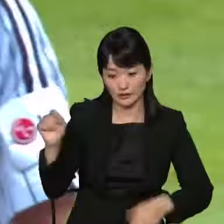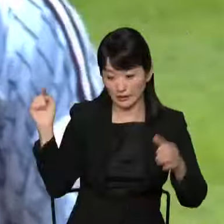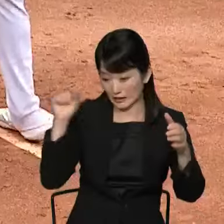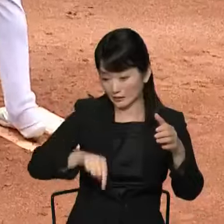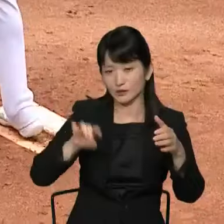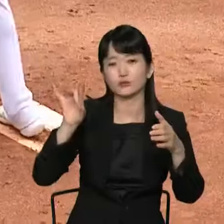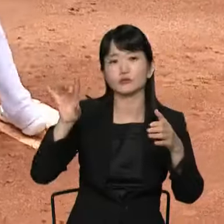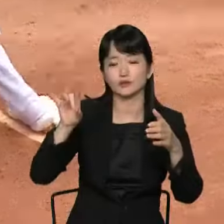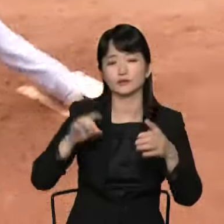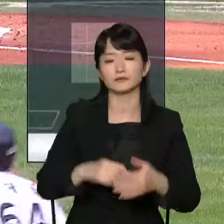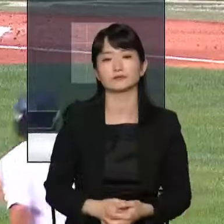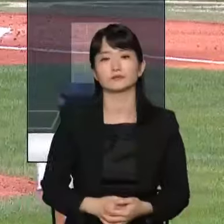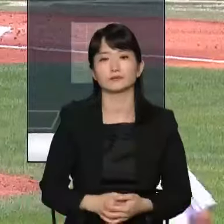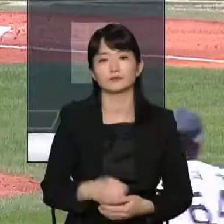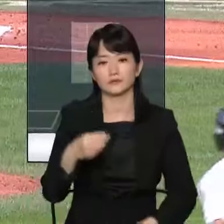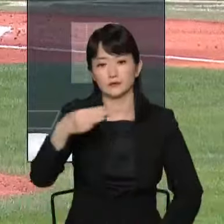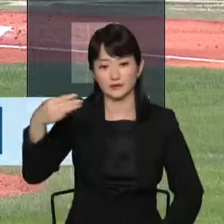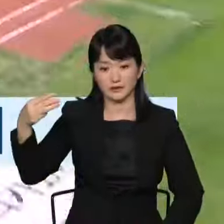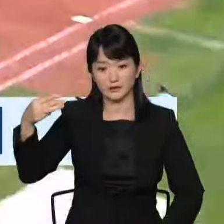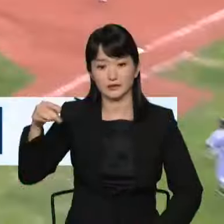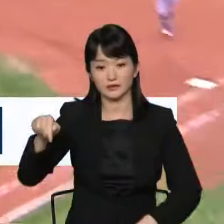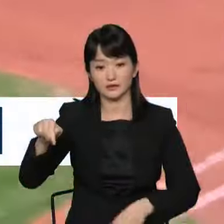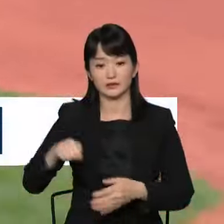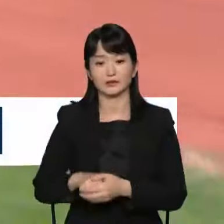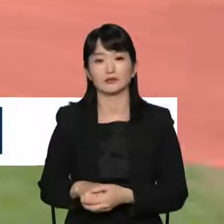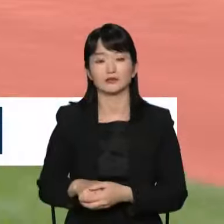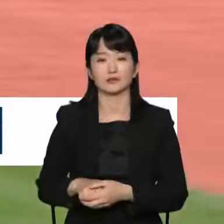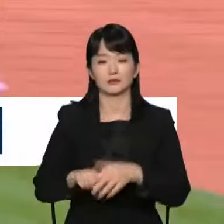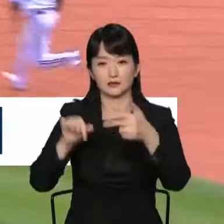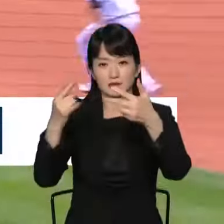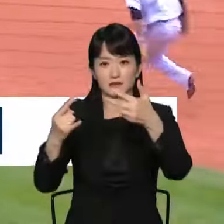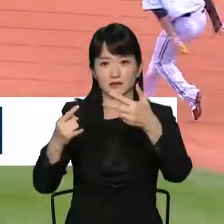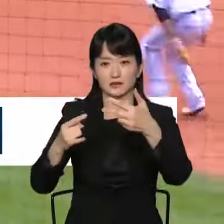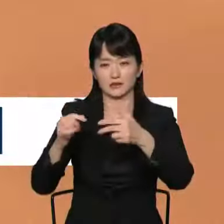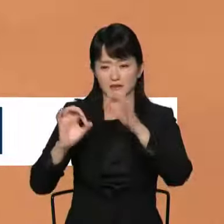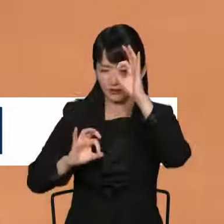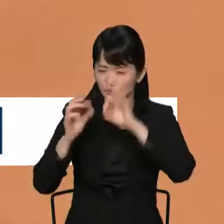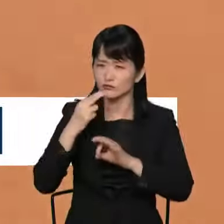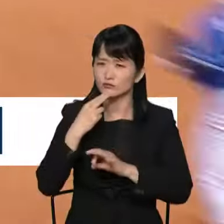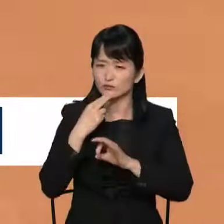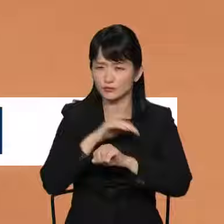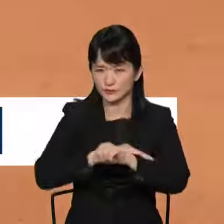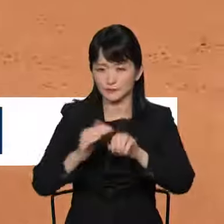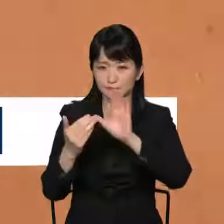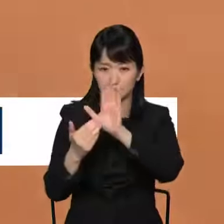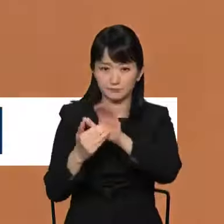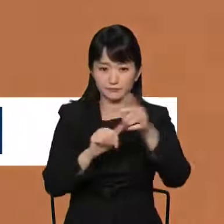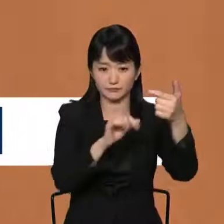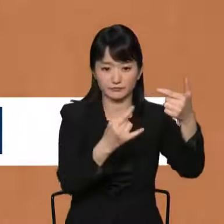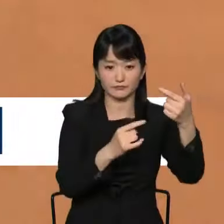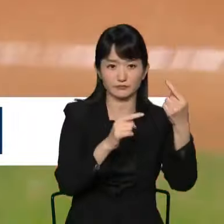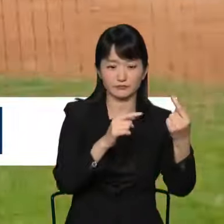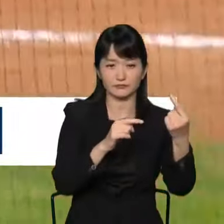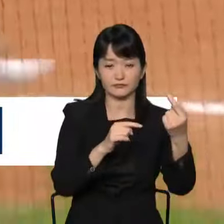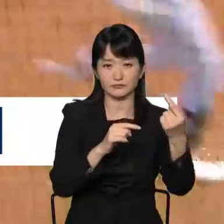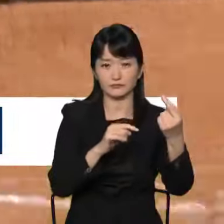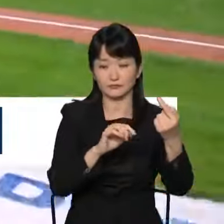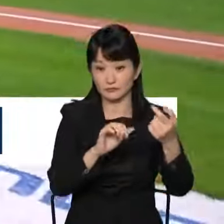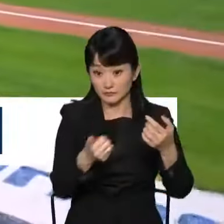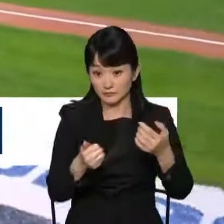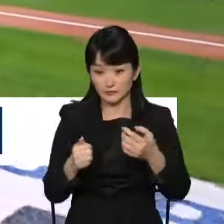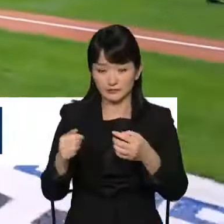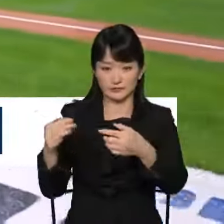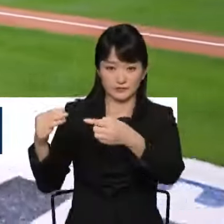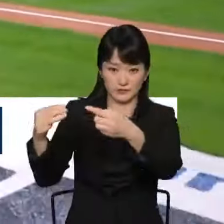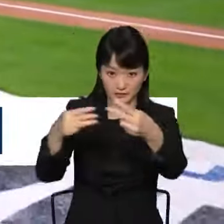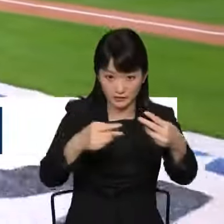전부였습니다. 삼성 선발 레이에스도 7회까지 무실점 역투로 맞섰습니다. 6회 1사 1루 실점 위기가 있었지만